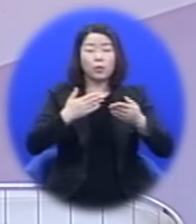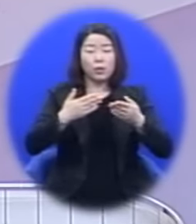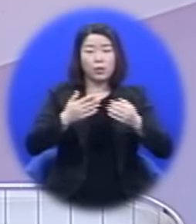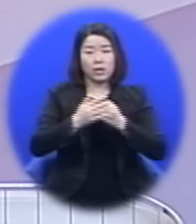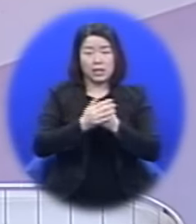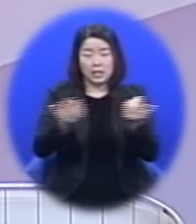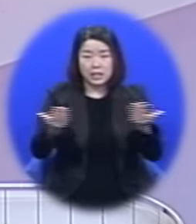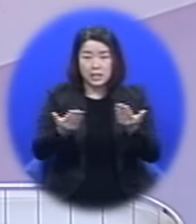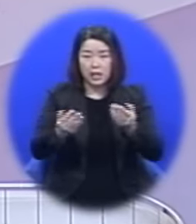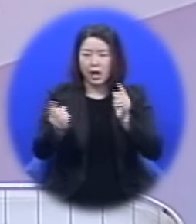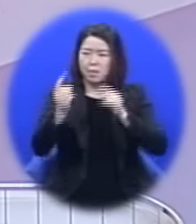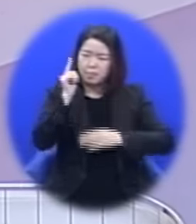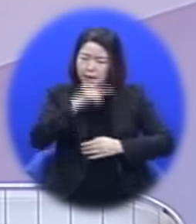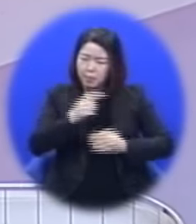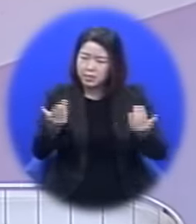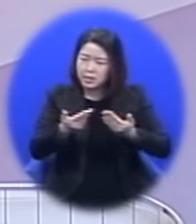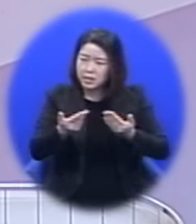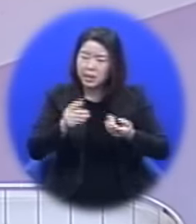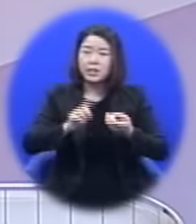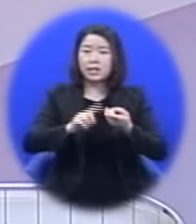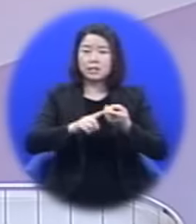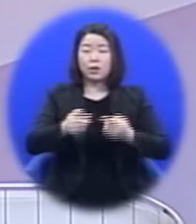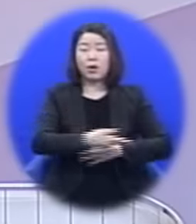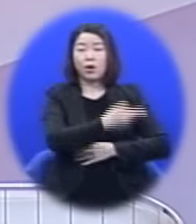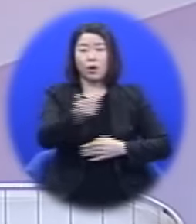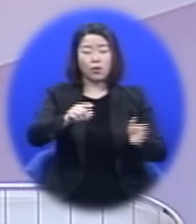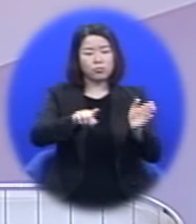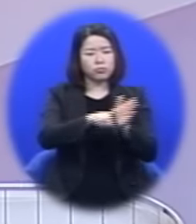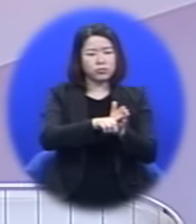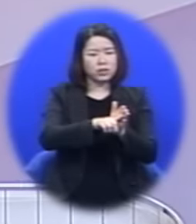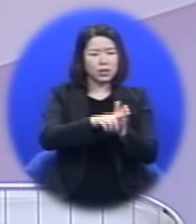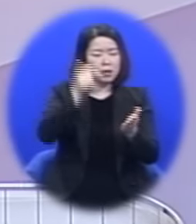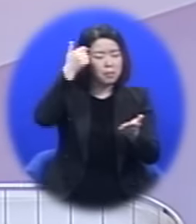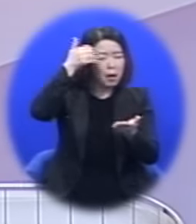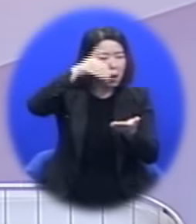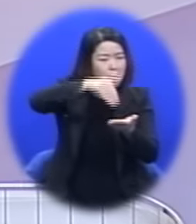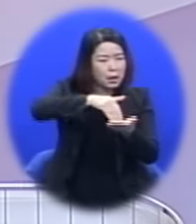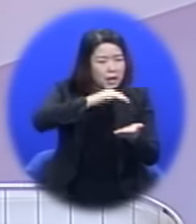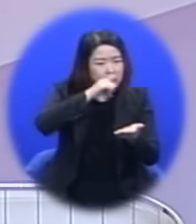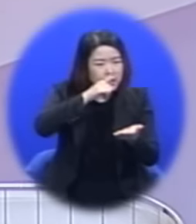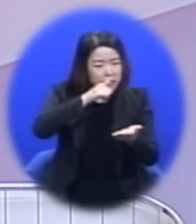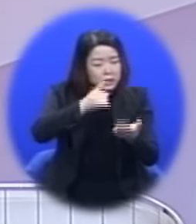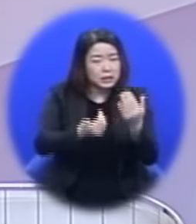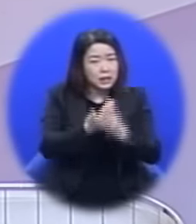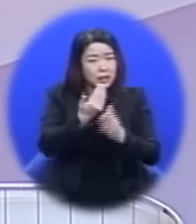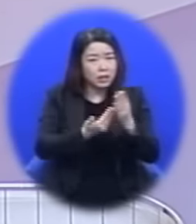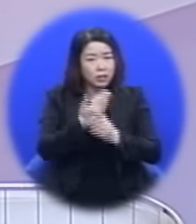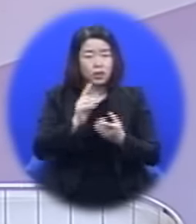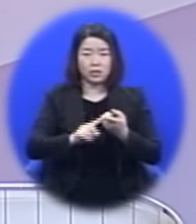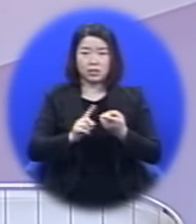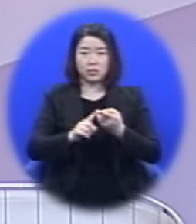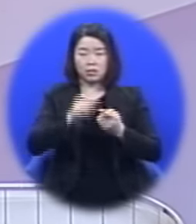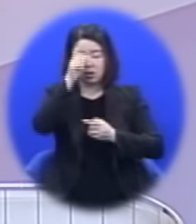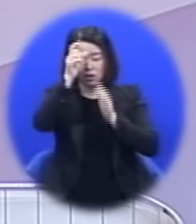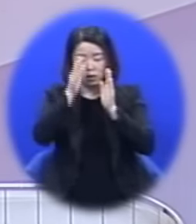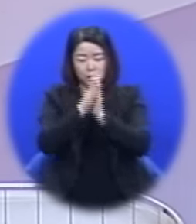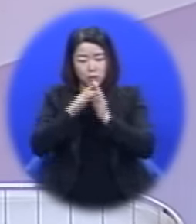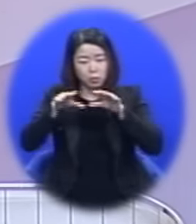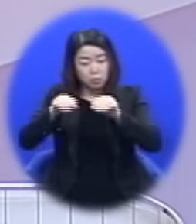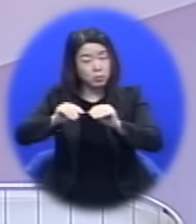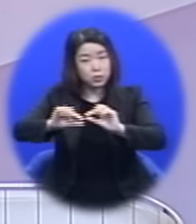부딪혔을 때 여러분의 신앙적인 회의가 일어나는 문제에 대해서 혹시 기도를 그치고 있지